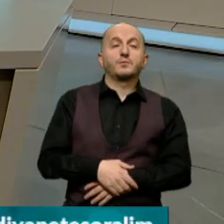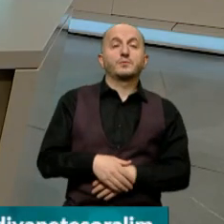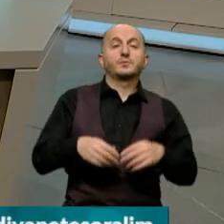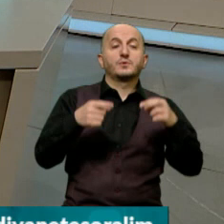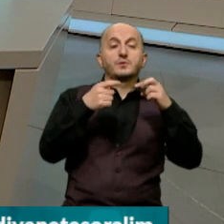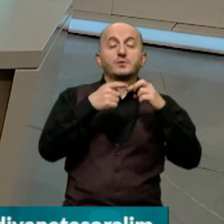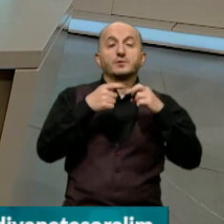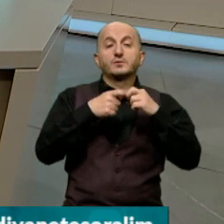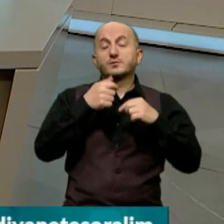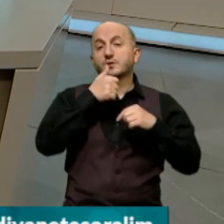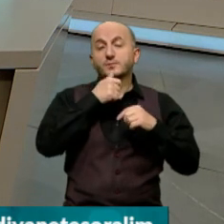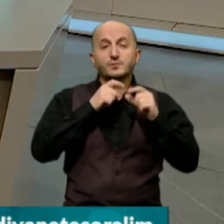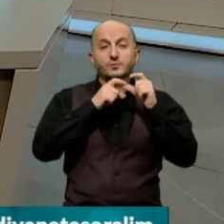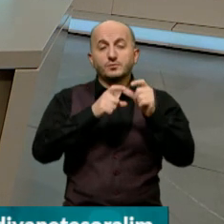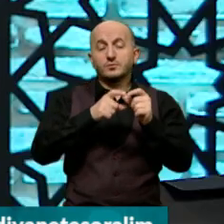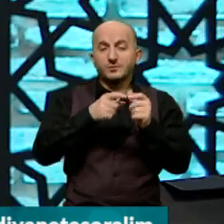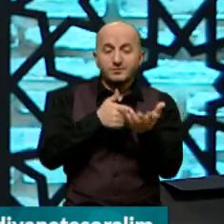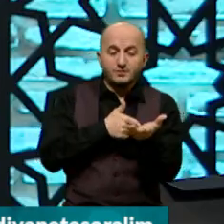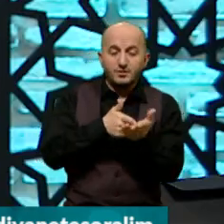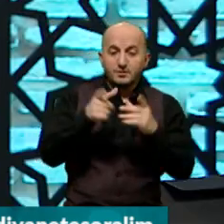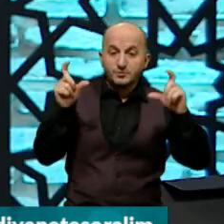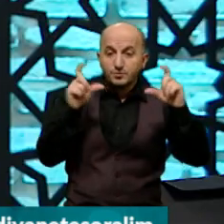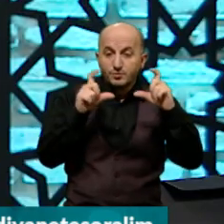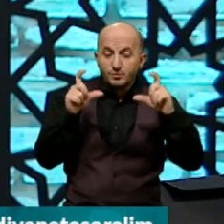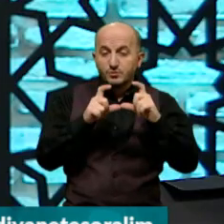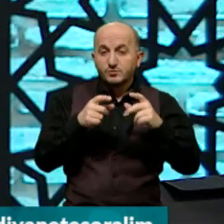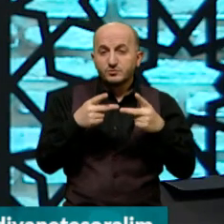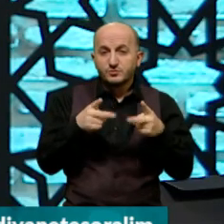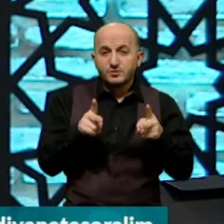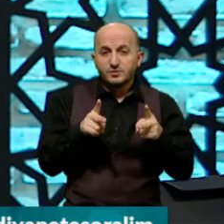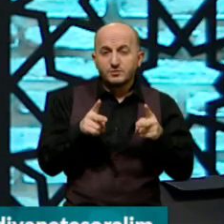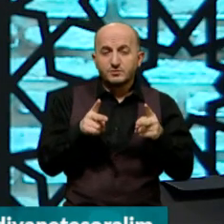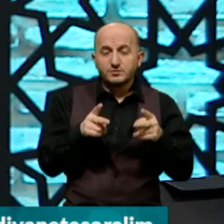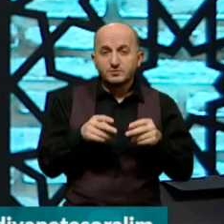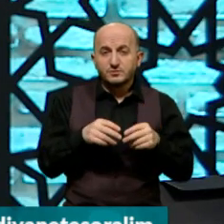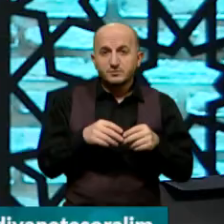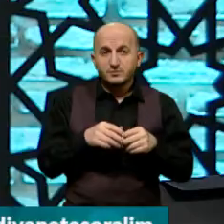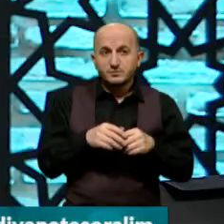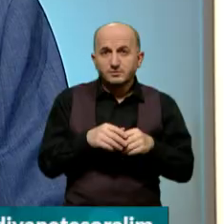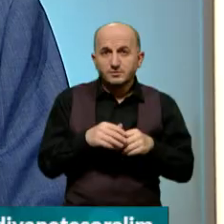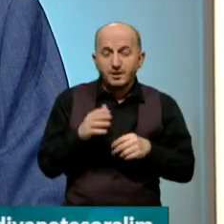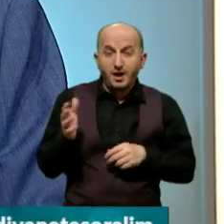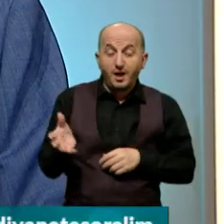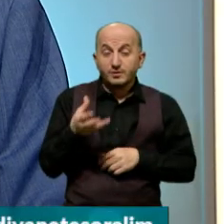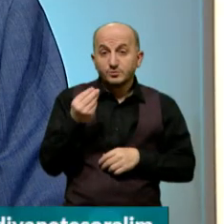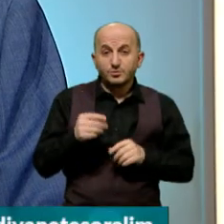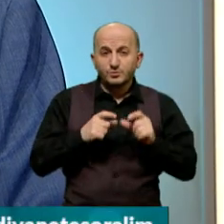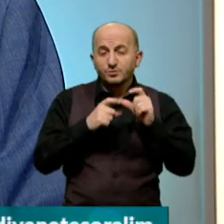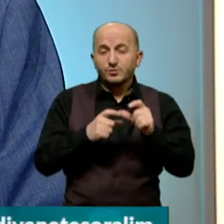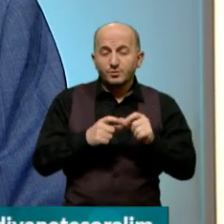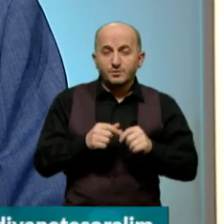Bey'in sorusuna dönecek olursak, tarım sigortasının caiz olup olmadığını soruyor. Sigorta konusunu isterseniz, yani çok geliyor, soruluyor. Şimdi